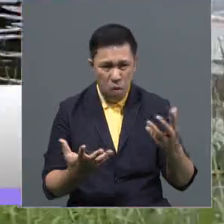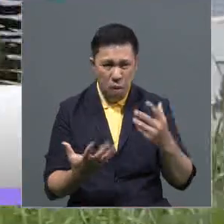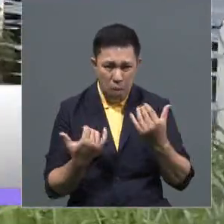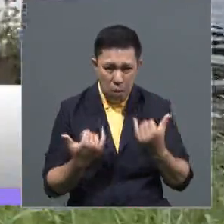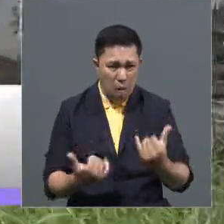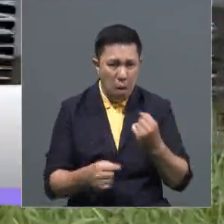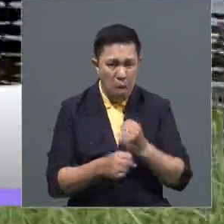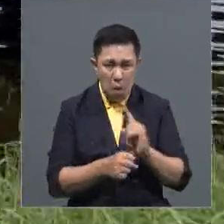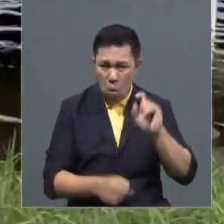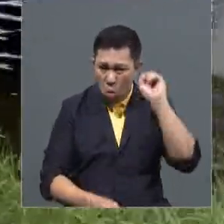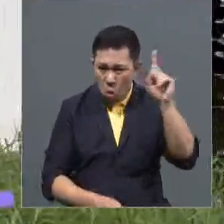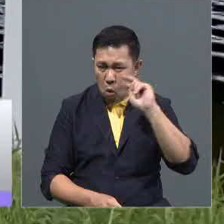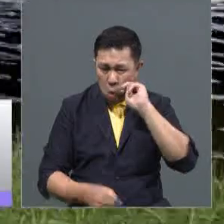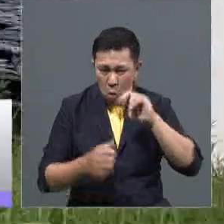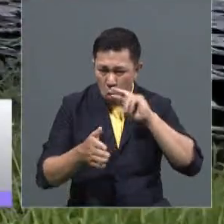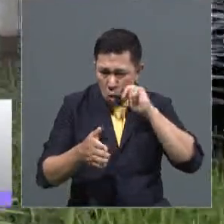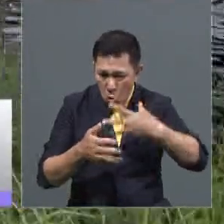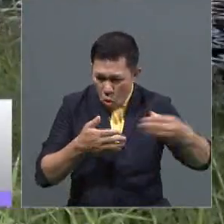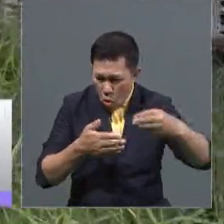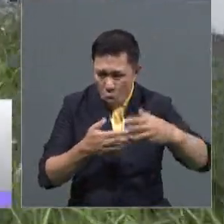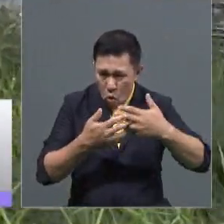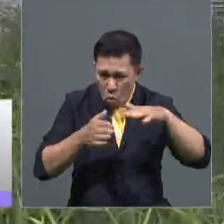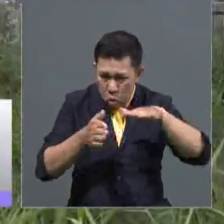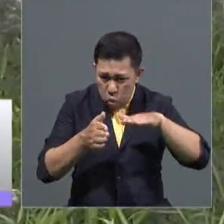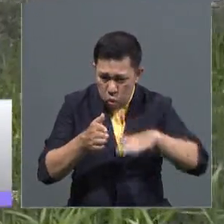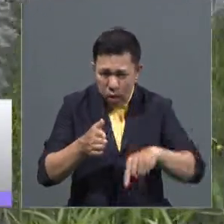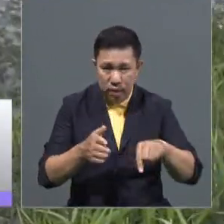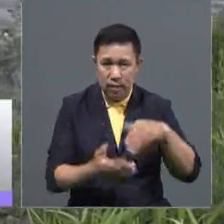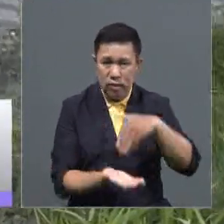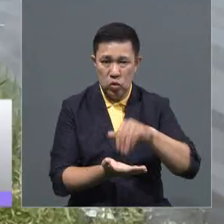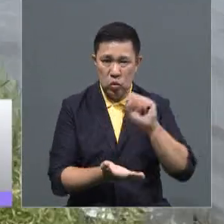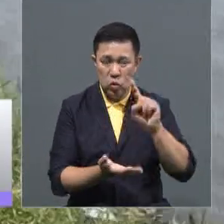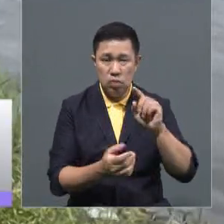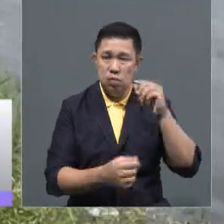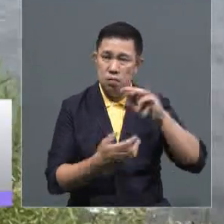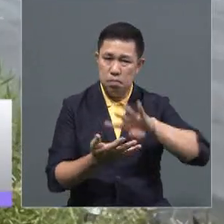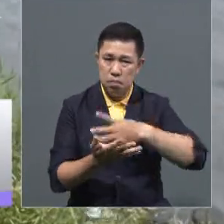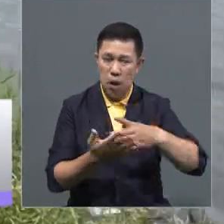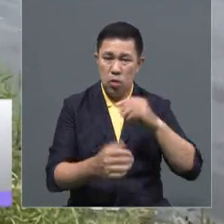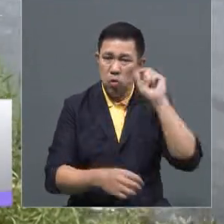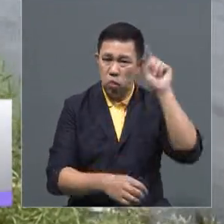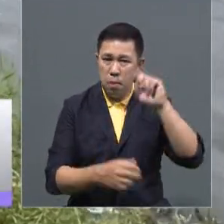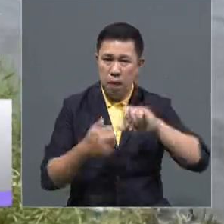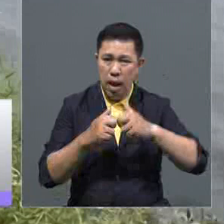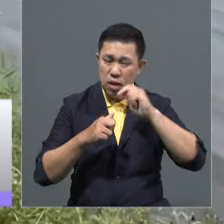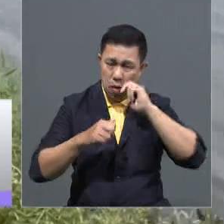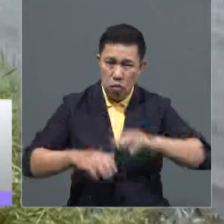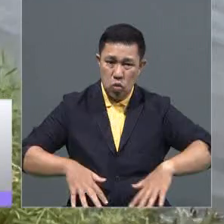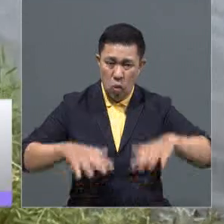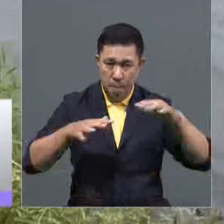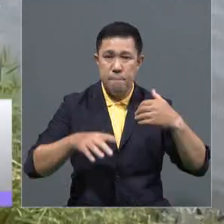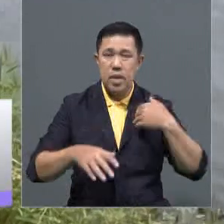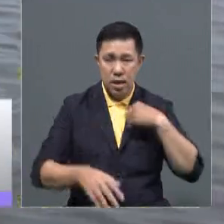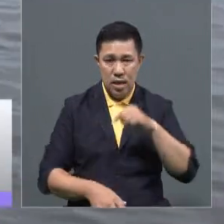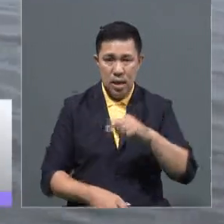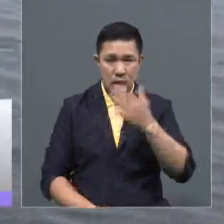ได้คือต้องเร่งระบายน้ำออกไปจากจุดนี้และตรงเนี้ยเขามีการตั้งเป็นศูนย์ปฏิบัติการฉุกเฉินป้องกันและแก้ไขปัญหาน้ำท่วมด้วยนะครับอยู่ที่